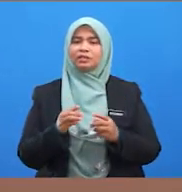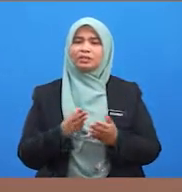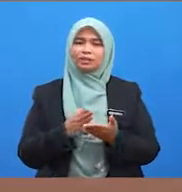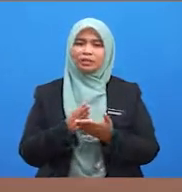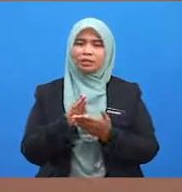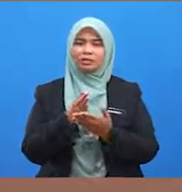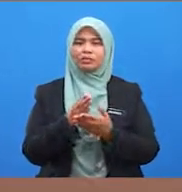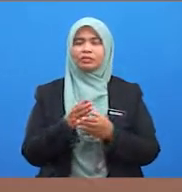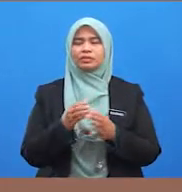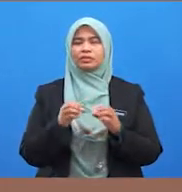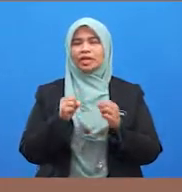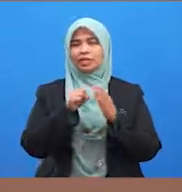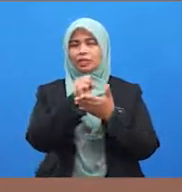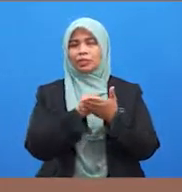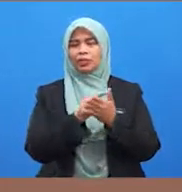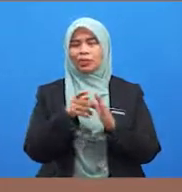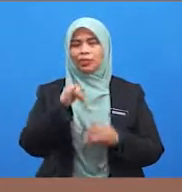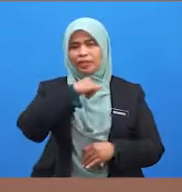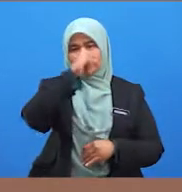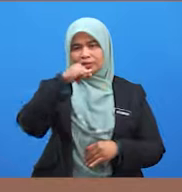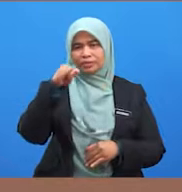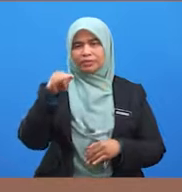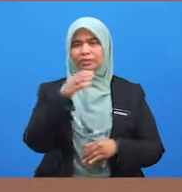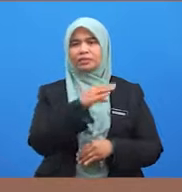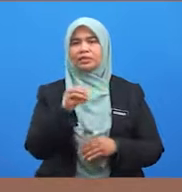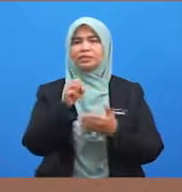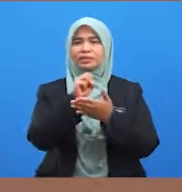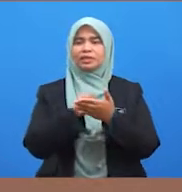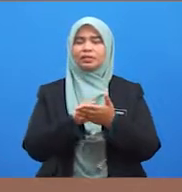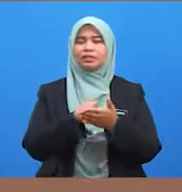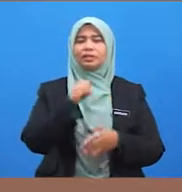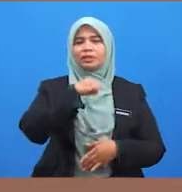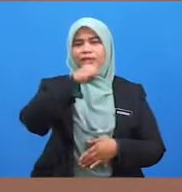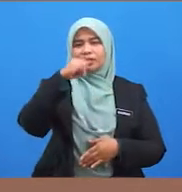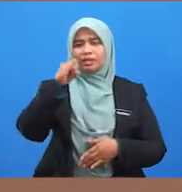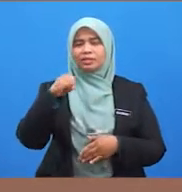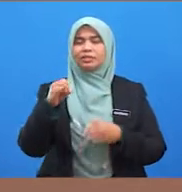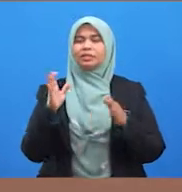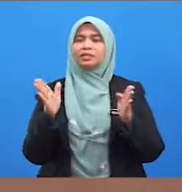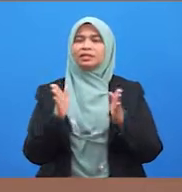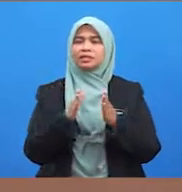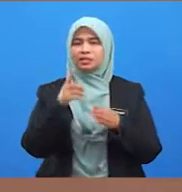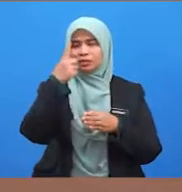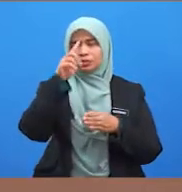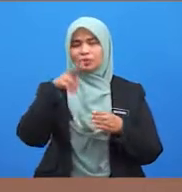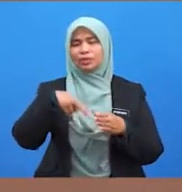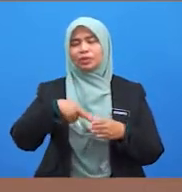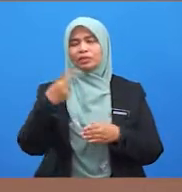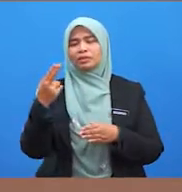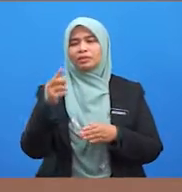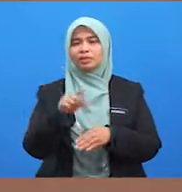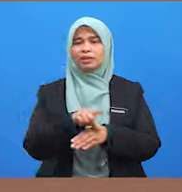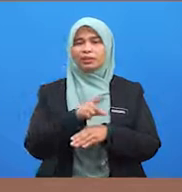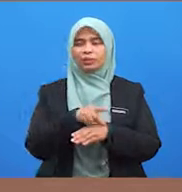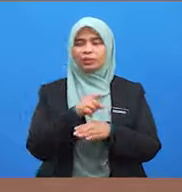terperinci kegiatan sektor perindustrian dan sektor industri kecil untuk menghasilkan